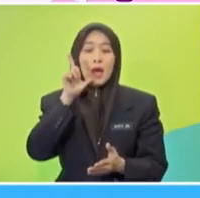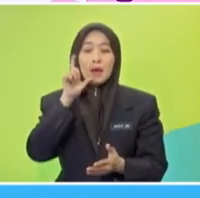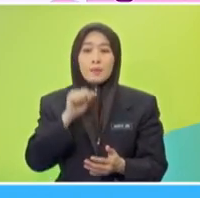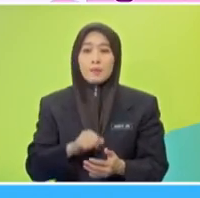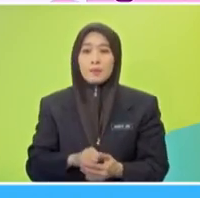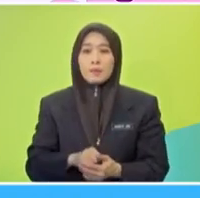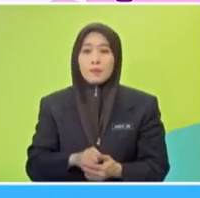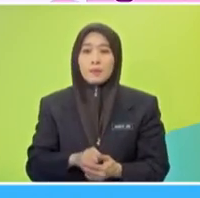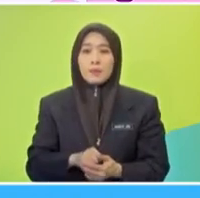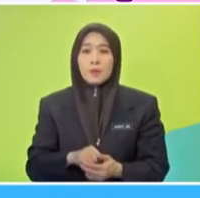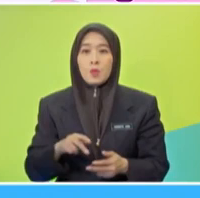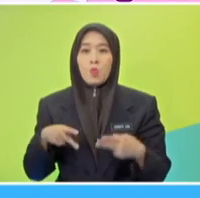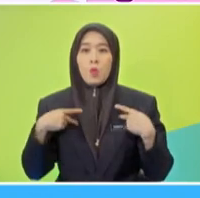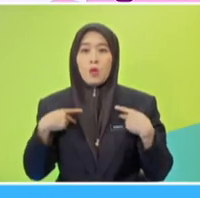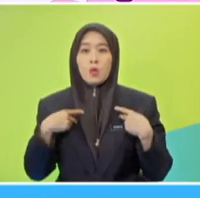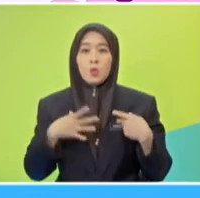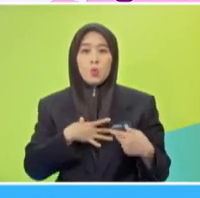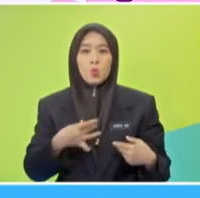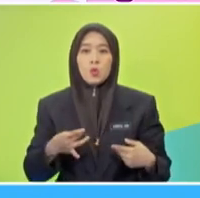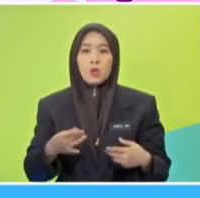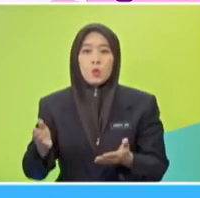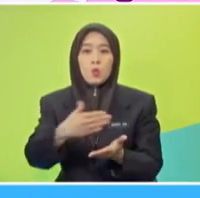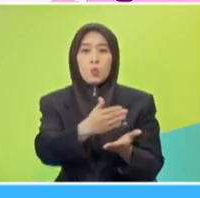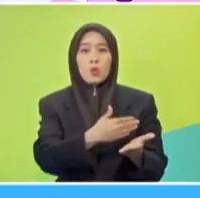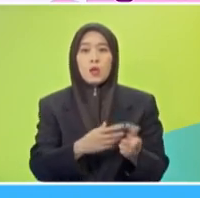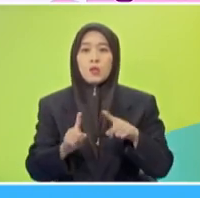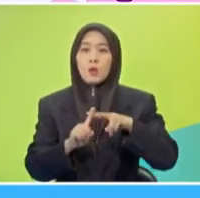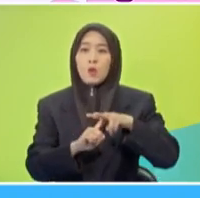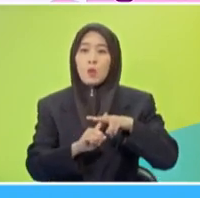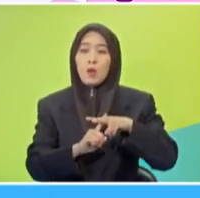Laila pula Ibu Laila pula gemar mengumpulkan terompah